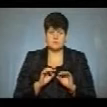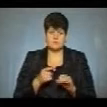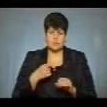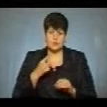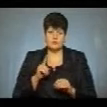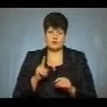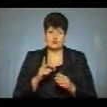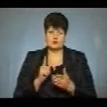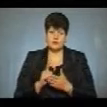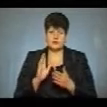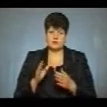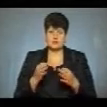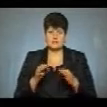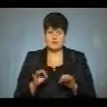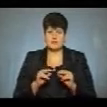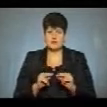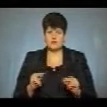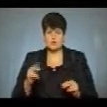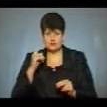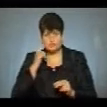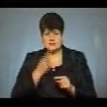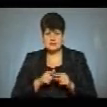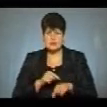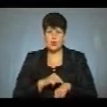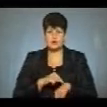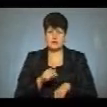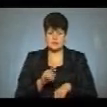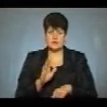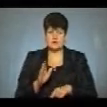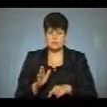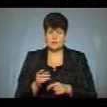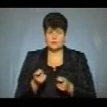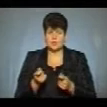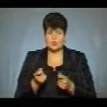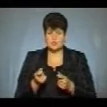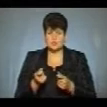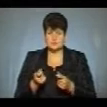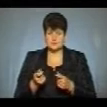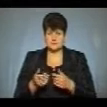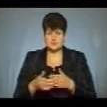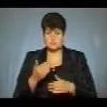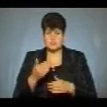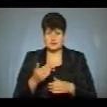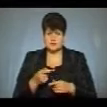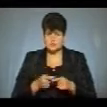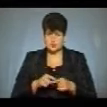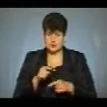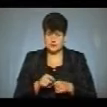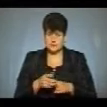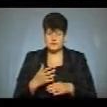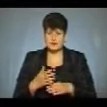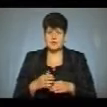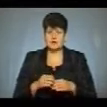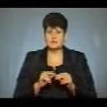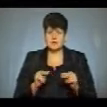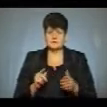бути свобода педагогічної думки в школі, то оці години якраз вони будуть трошки бити по цій свободі. Вчитель має почуватися вільно